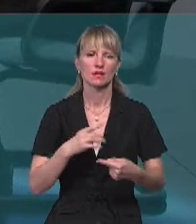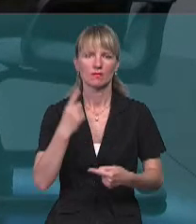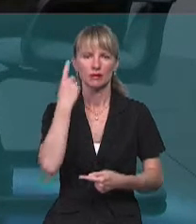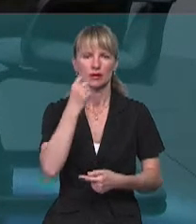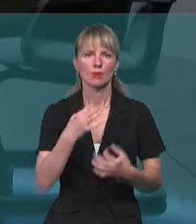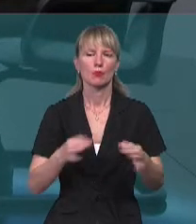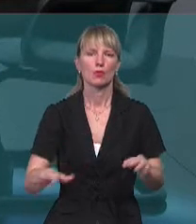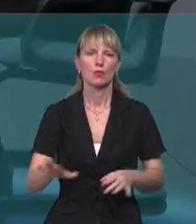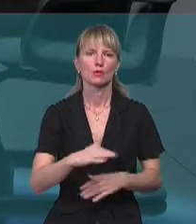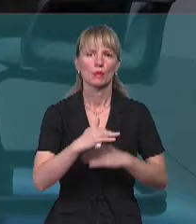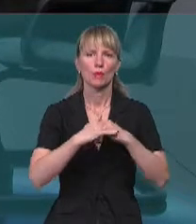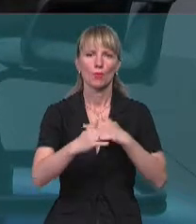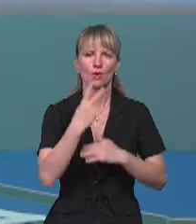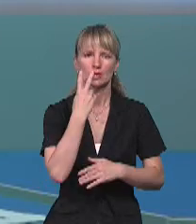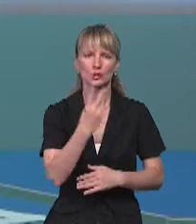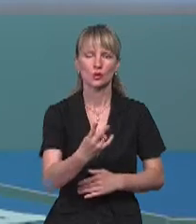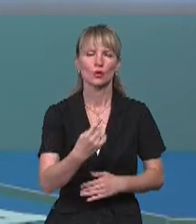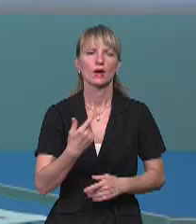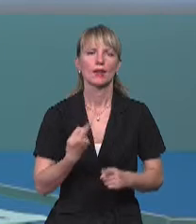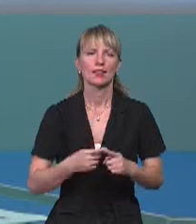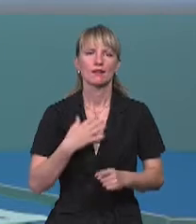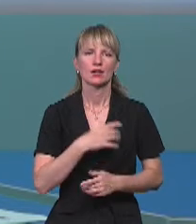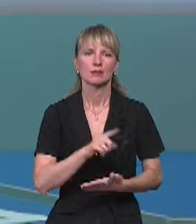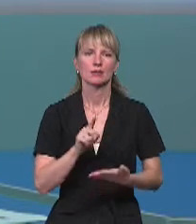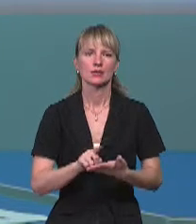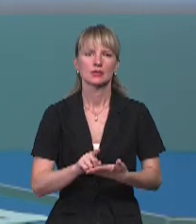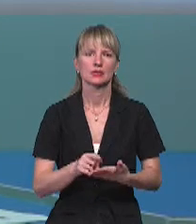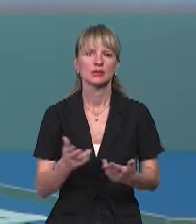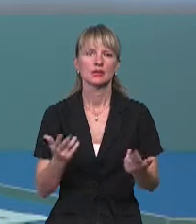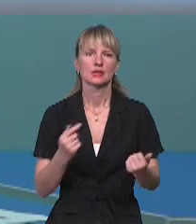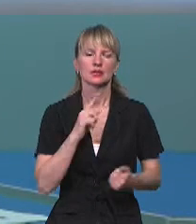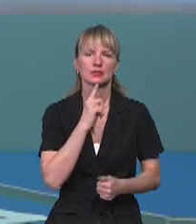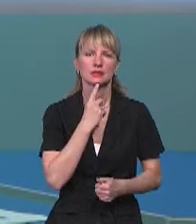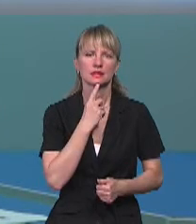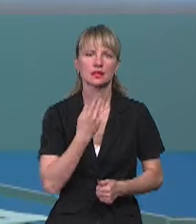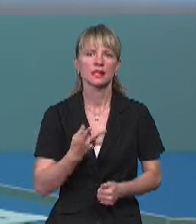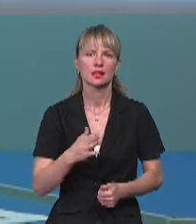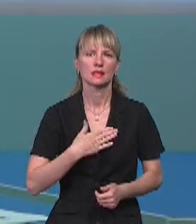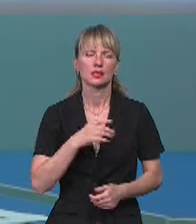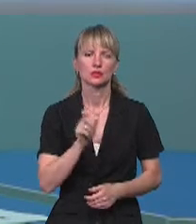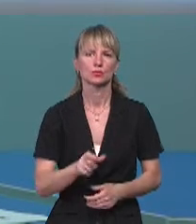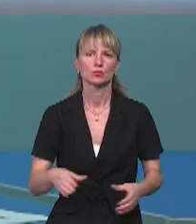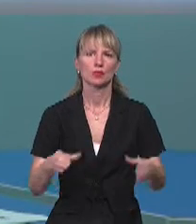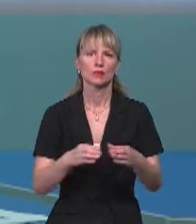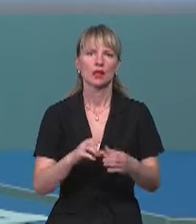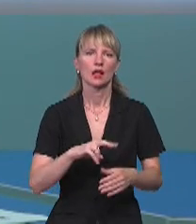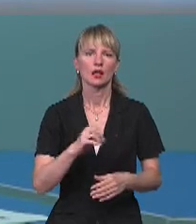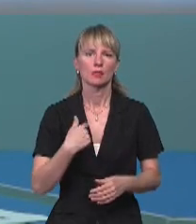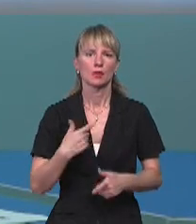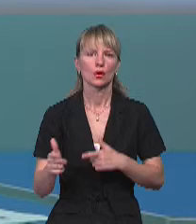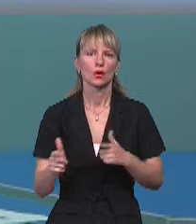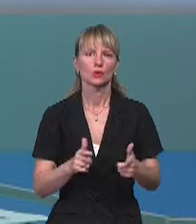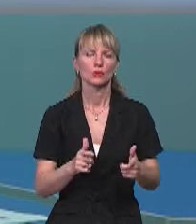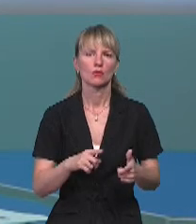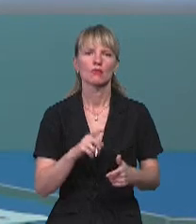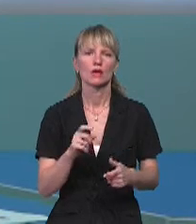просторі, в нашому полі зору. Це важливі питання, хоча, звісно, складні для нашого суспільства, але ми також готові за